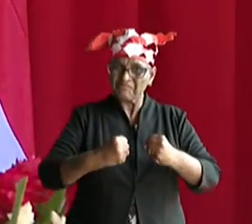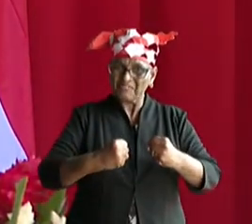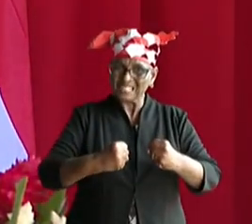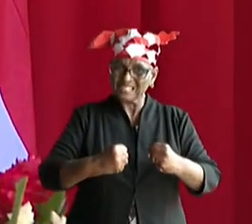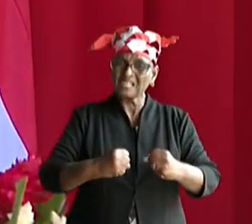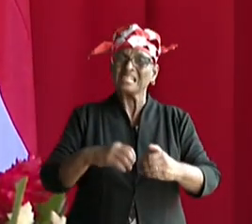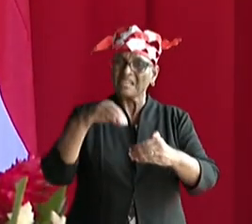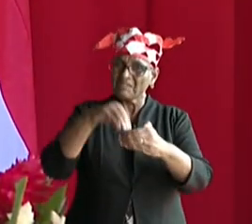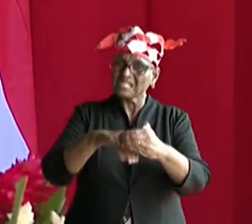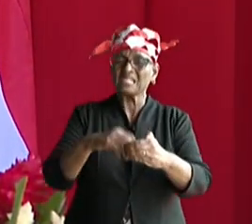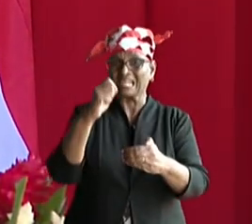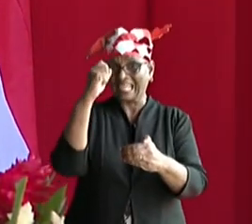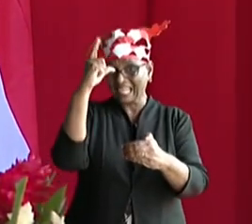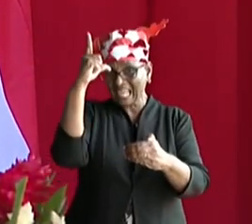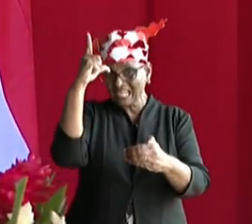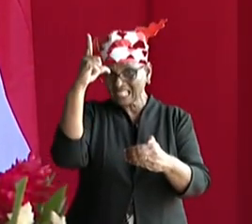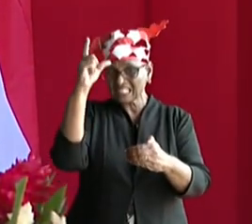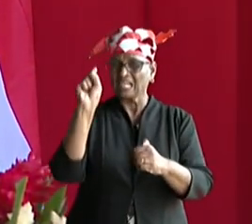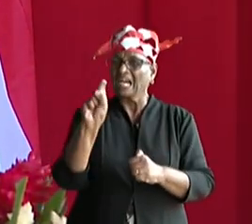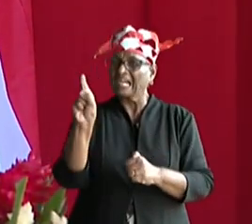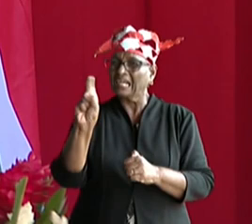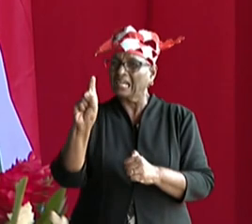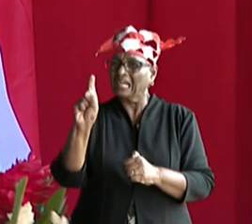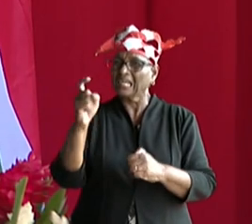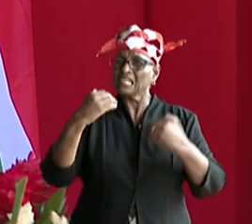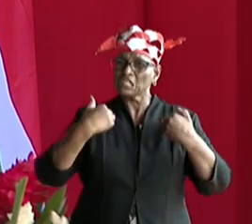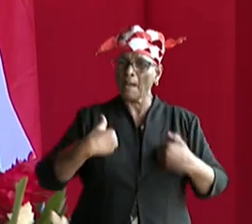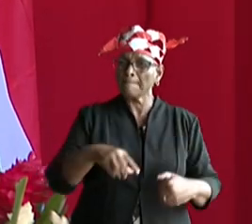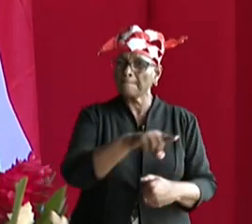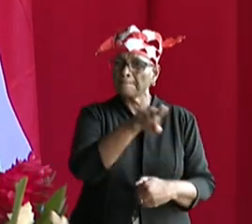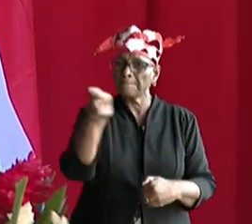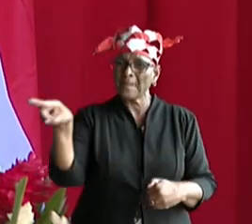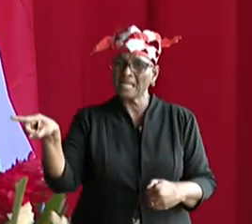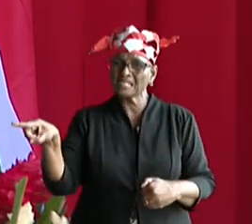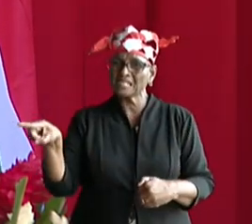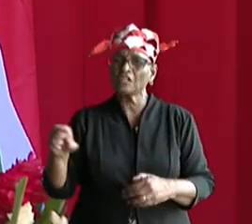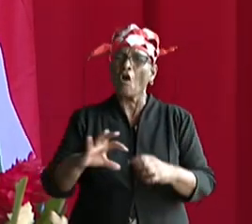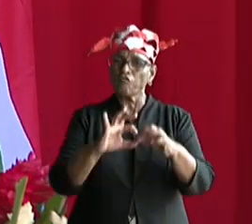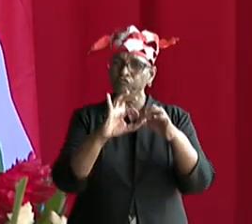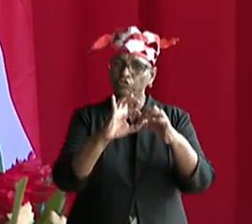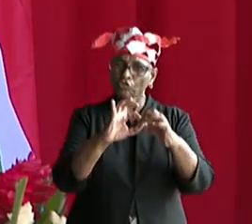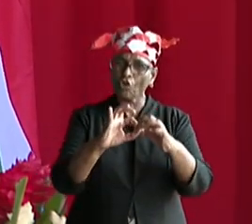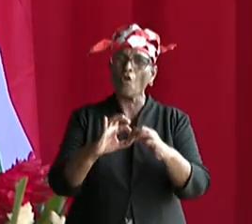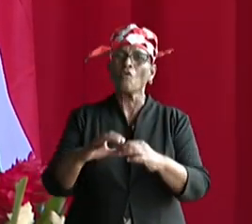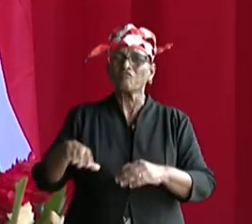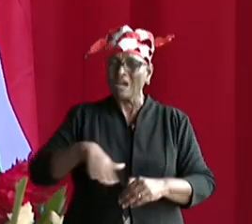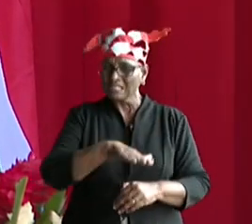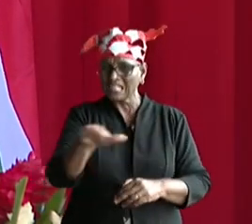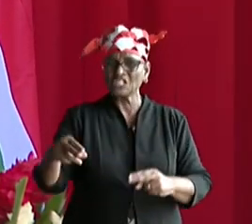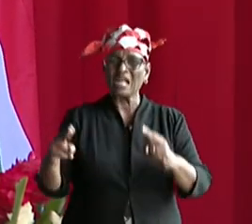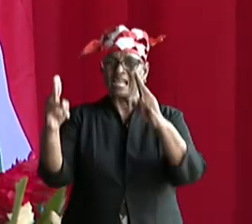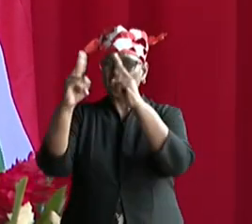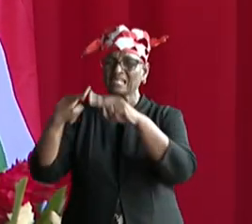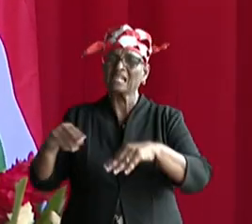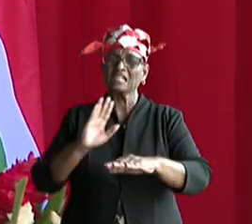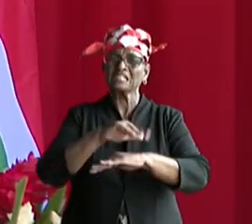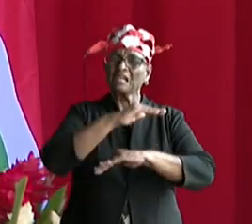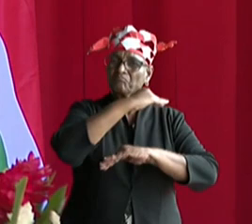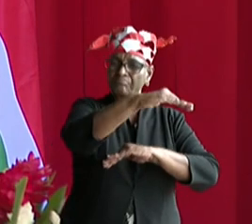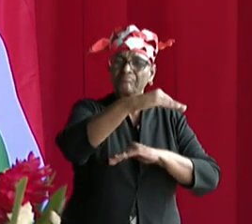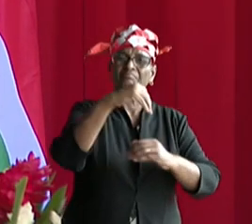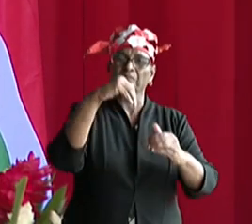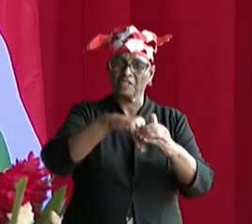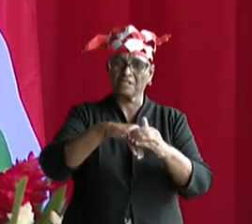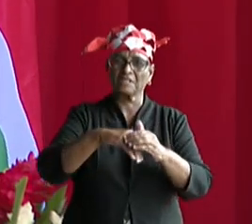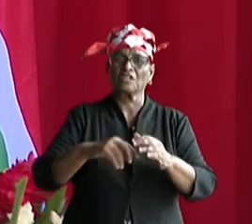kennis, een kritische burgerij kweken, vertrouwen winnen van nationale en internationale investeerders, transparant